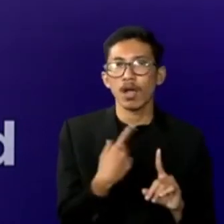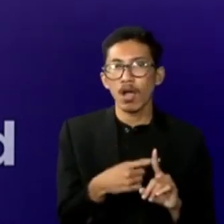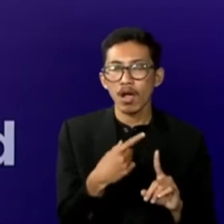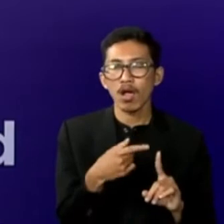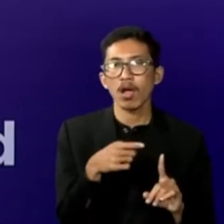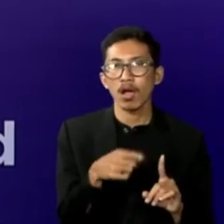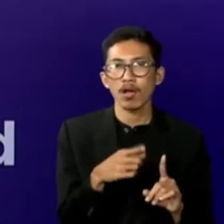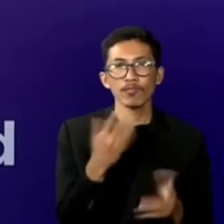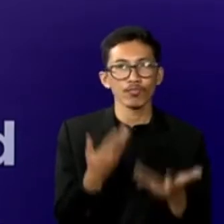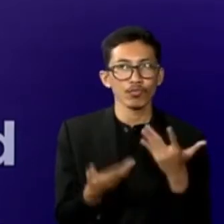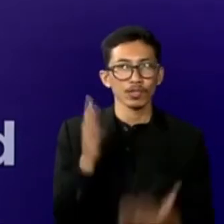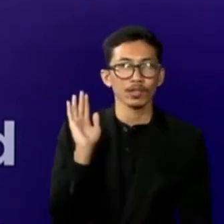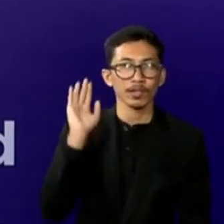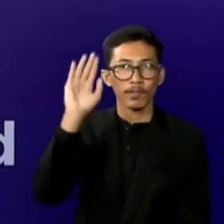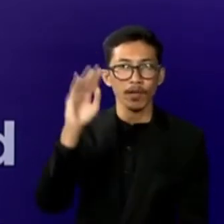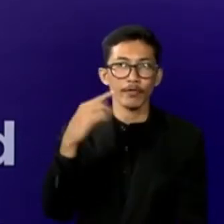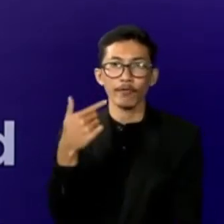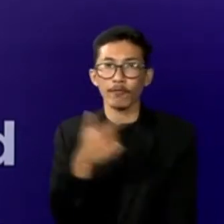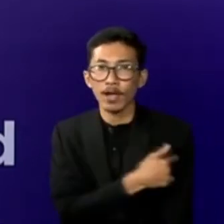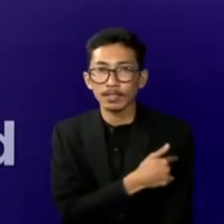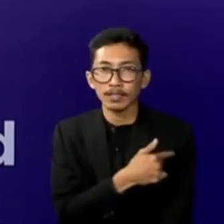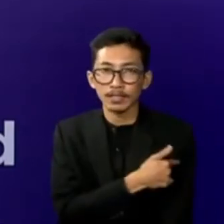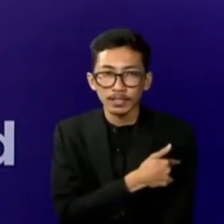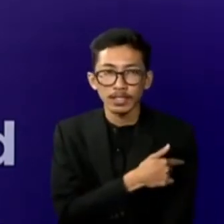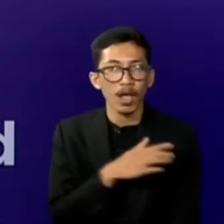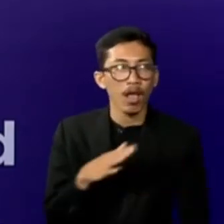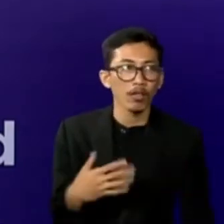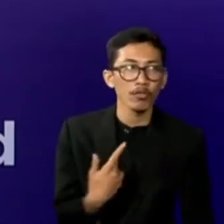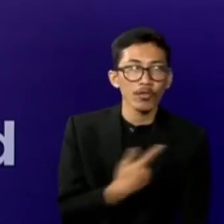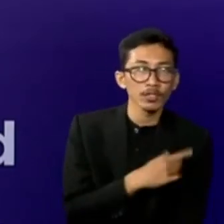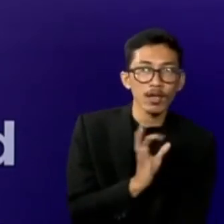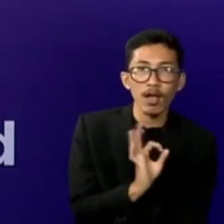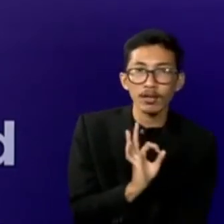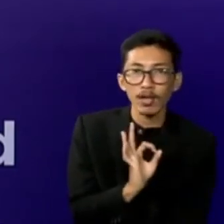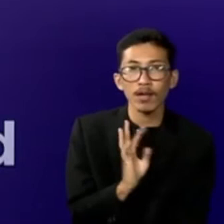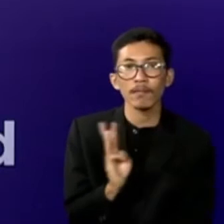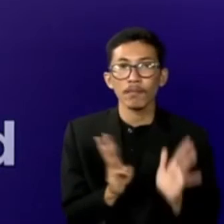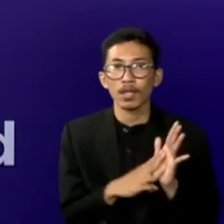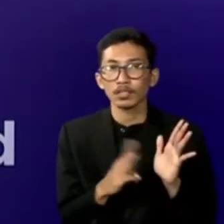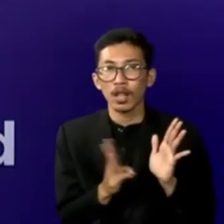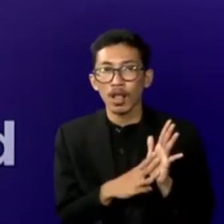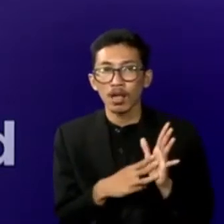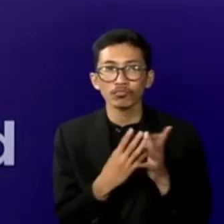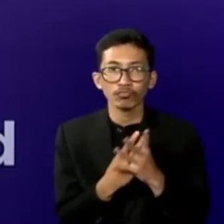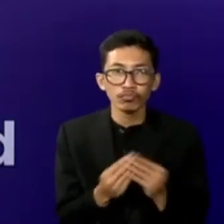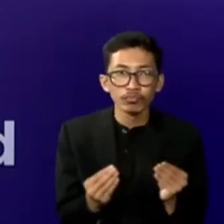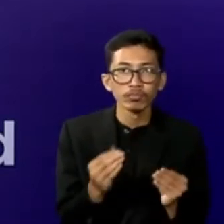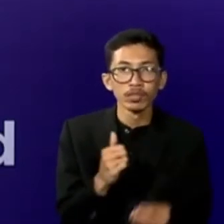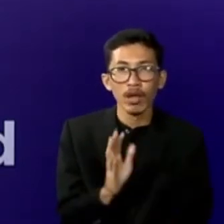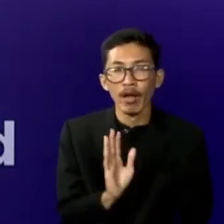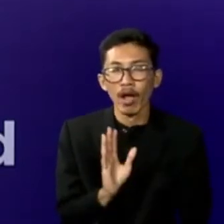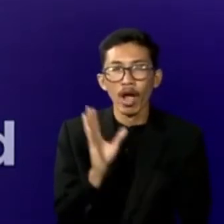ternyata Hai ada vaksin ataupun tidak ada vaksin ada masalah yang bisa kita saikano tidak